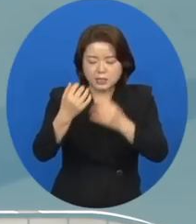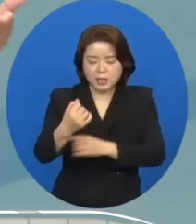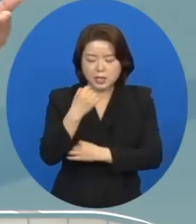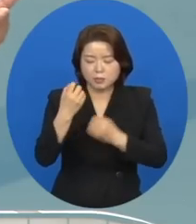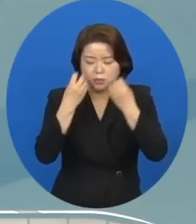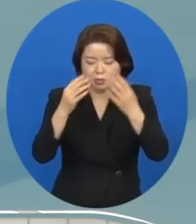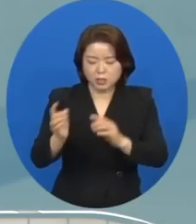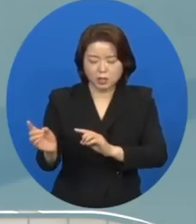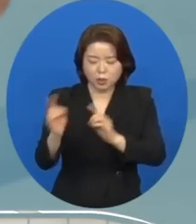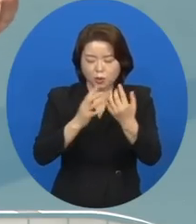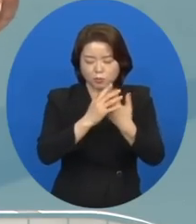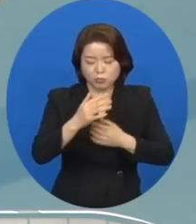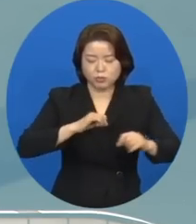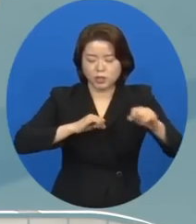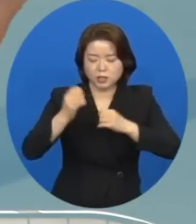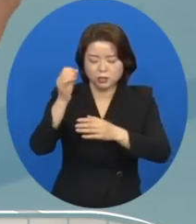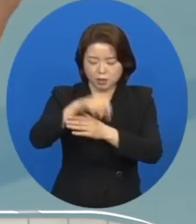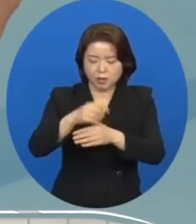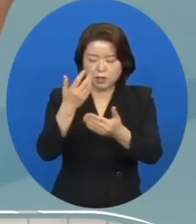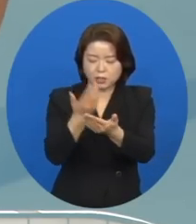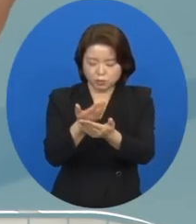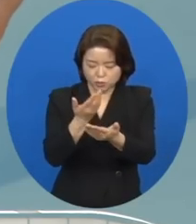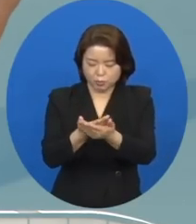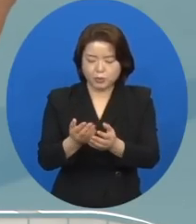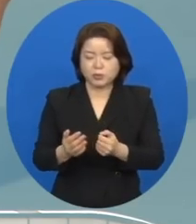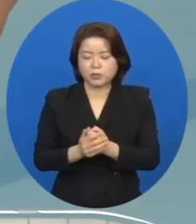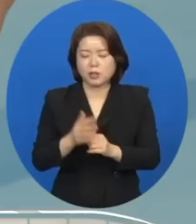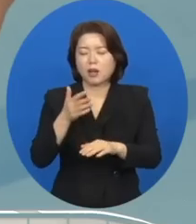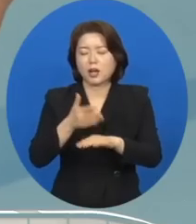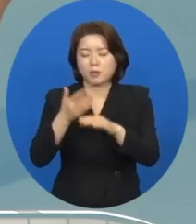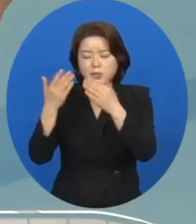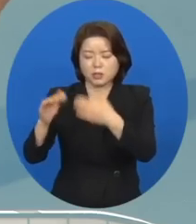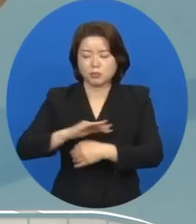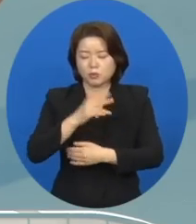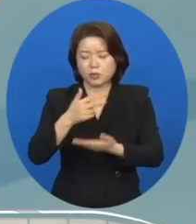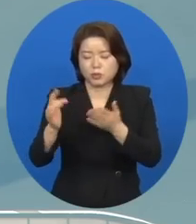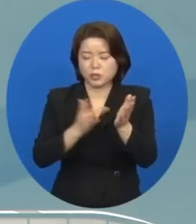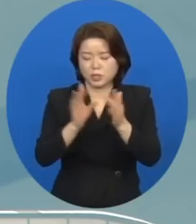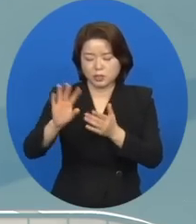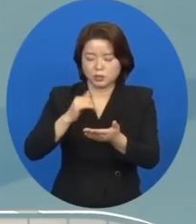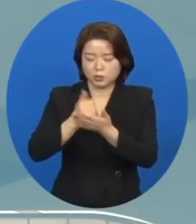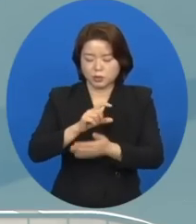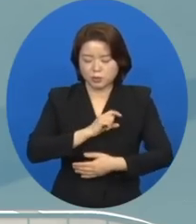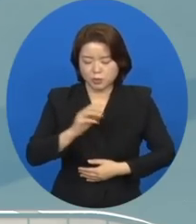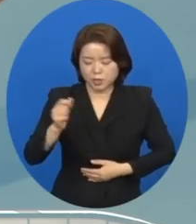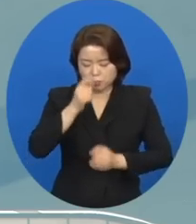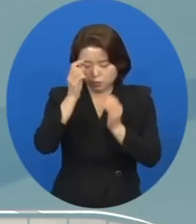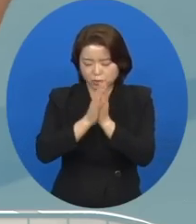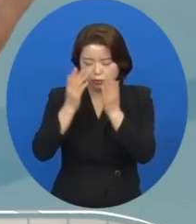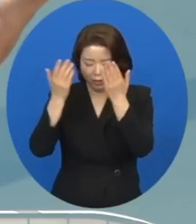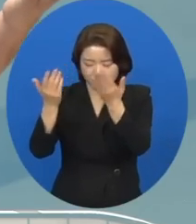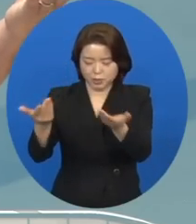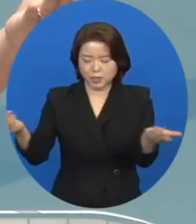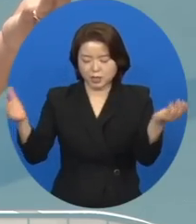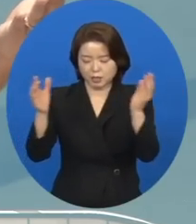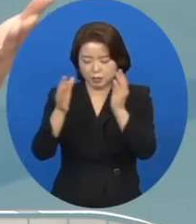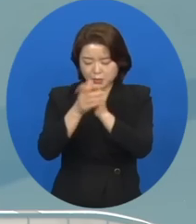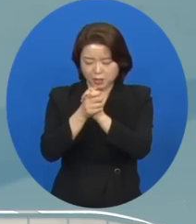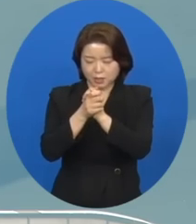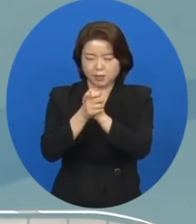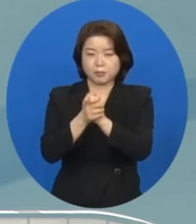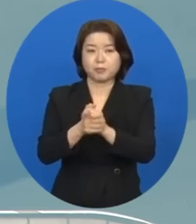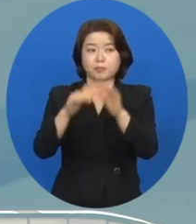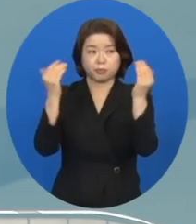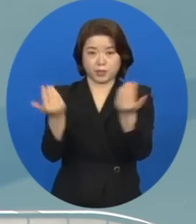새로운 부흥의 역사를 허락하여 주옵소서. 감사하며 우리 주 예수 그리스도의 이름으로 기도드립니다. 아멘. 다